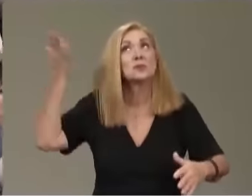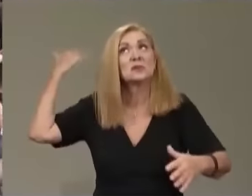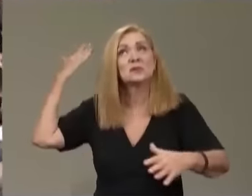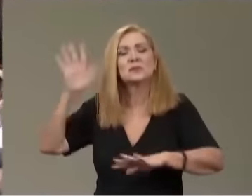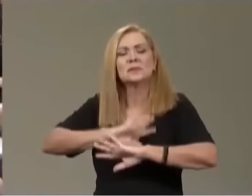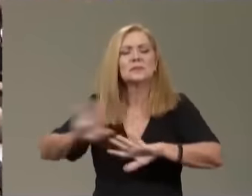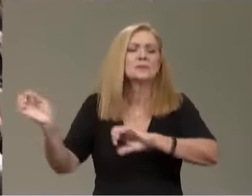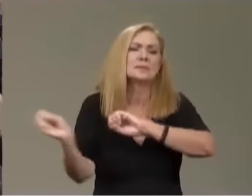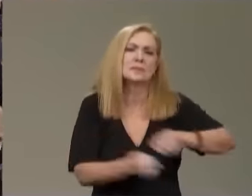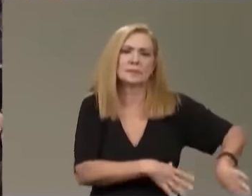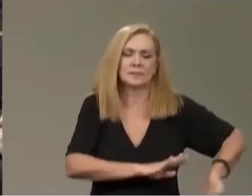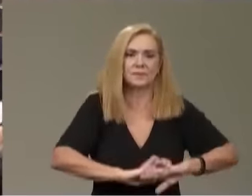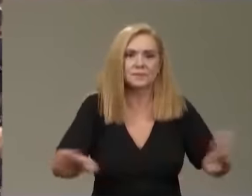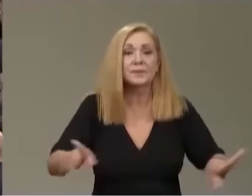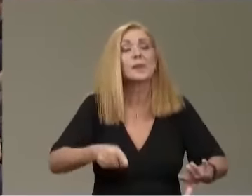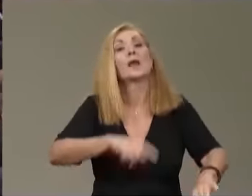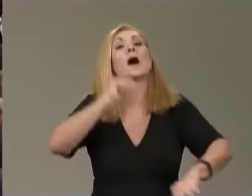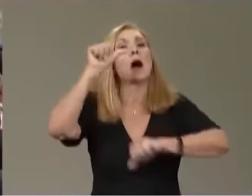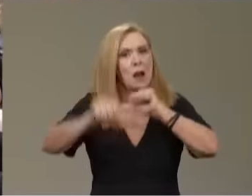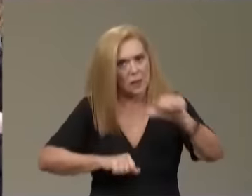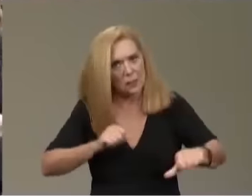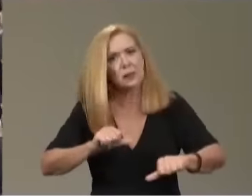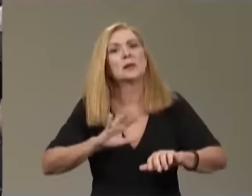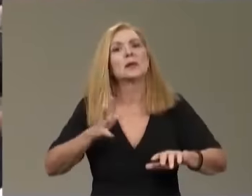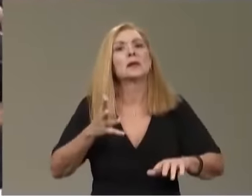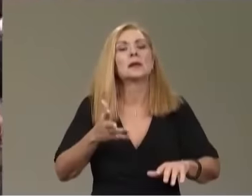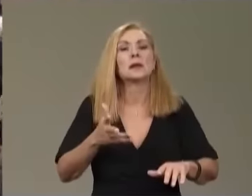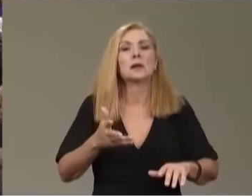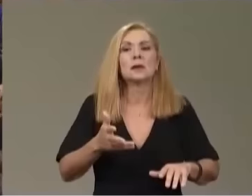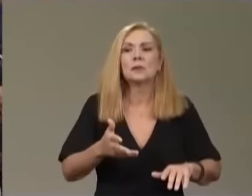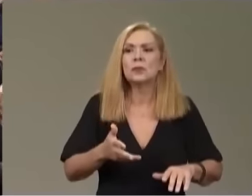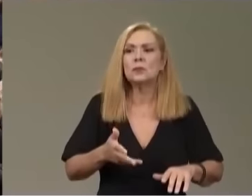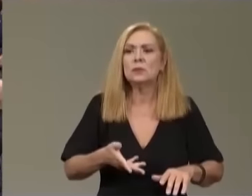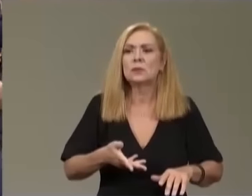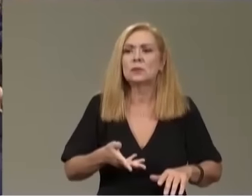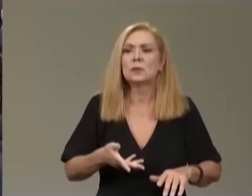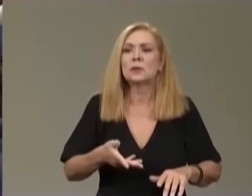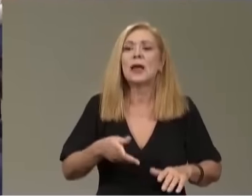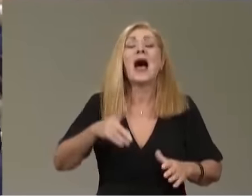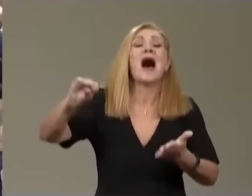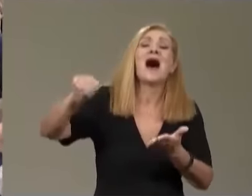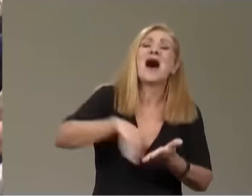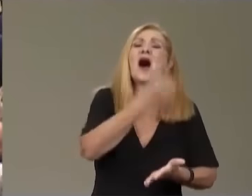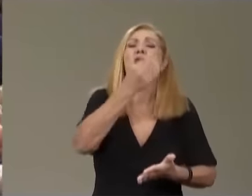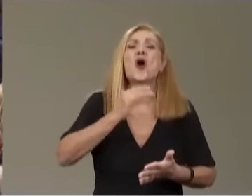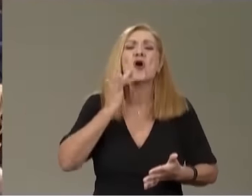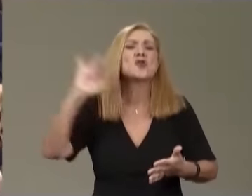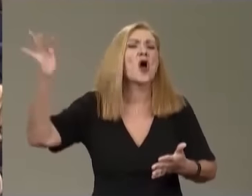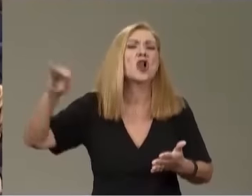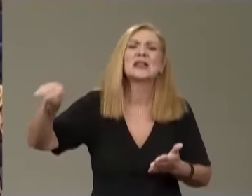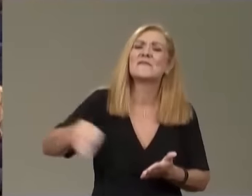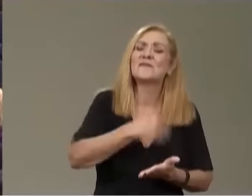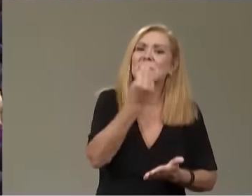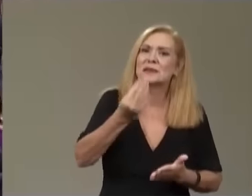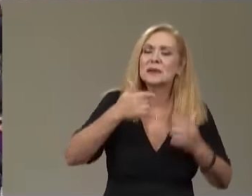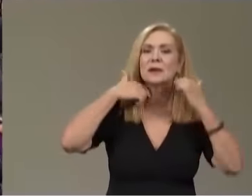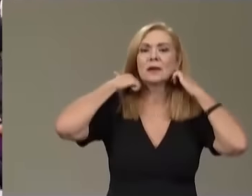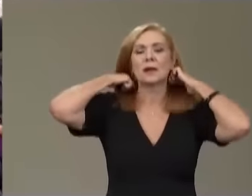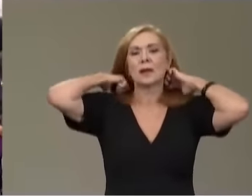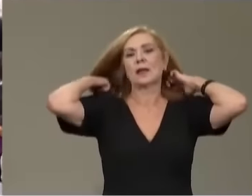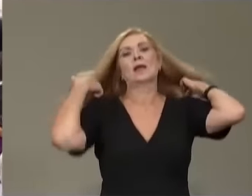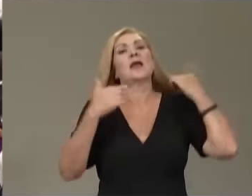Αλλαγές τέλος επέρχονται και στην Golden Visa. Ο προσανατολισμός της μπορεί πια να